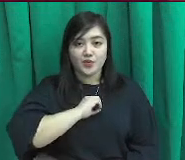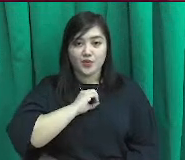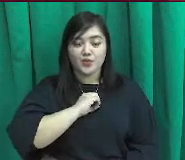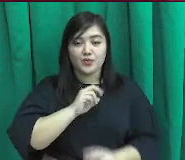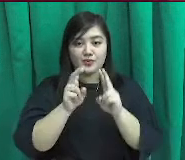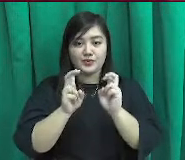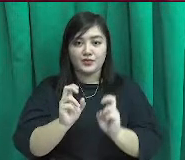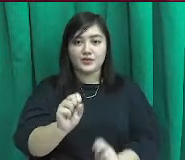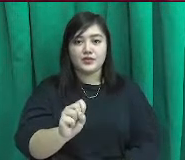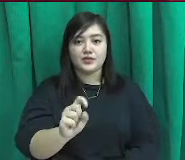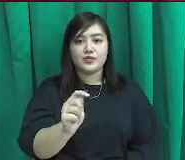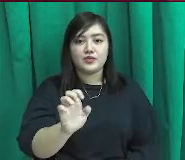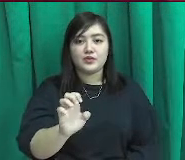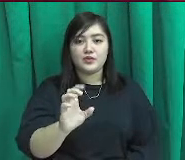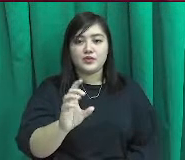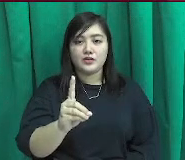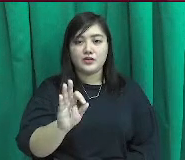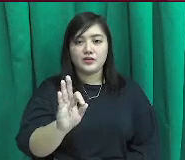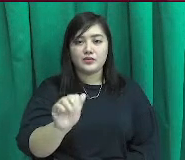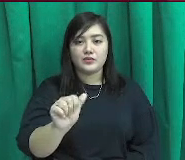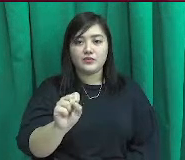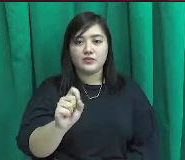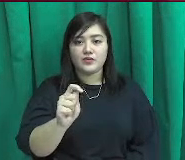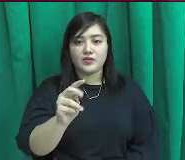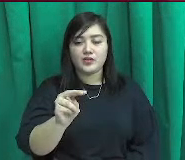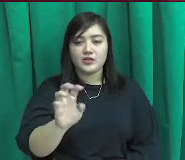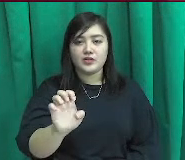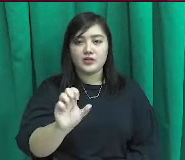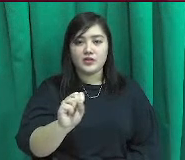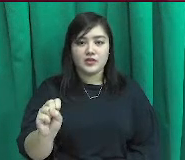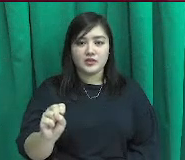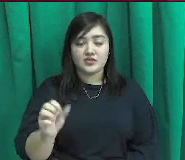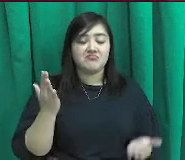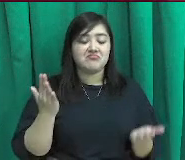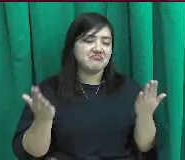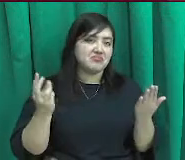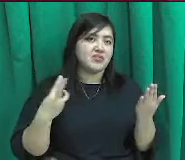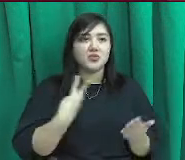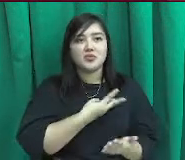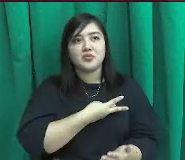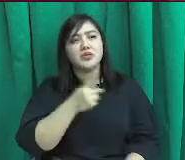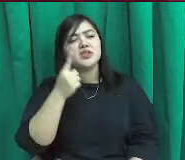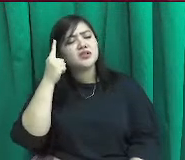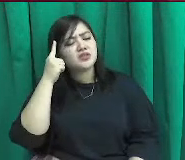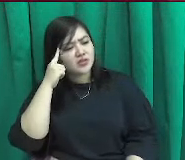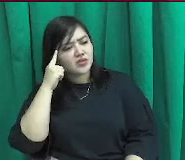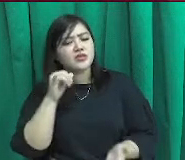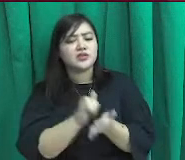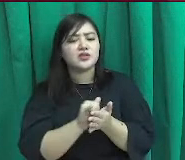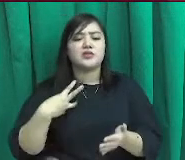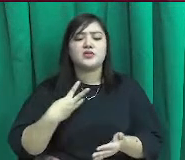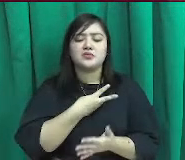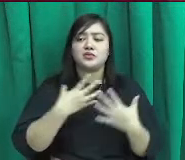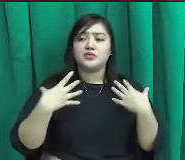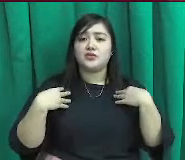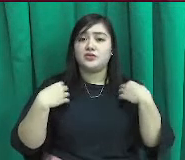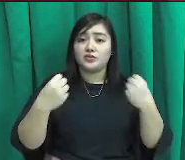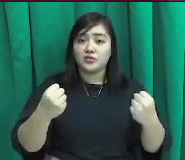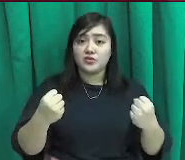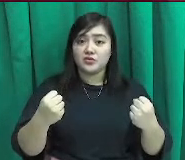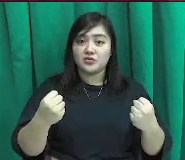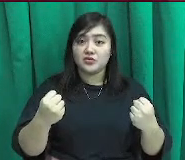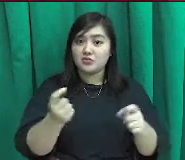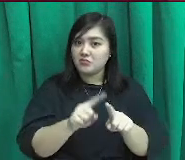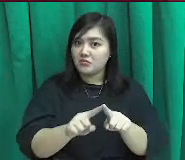natin pagiging matatag natin, ginagamit niya yon para mawalan tayo ng patience at mawalan tayo ng temperance at mawalan tayo